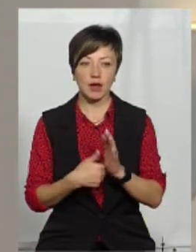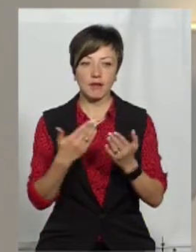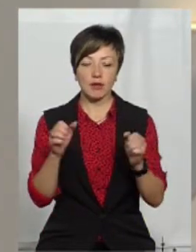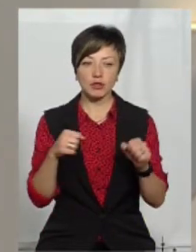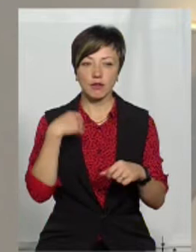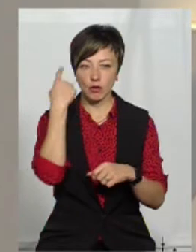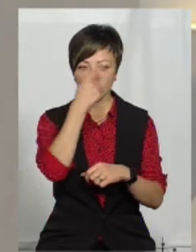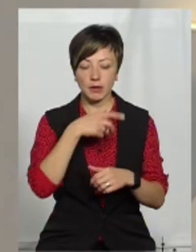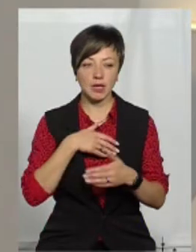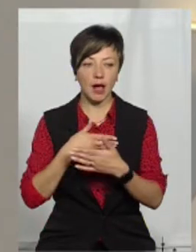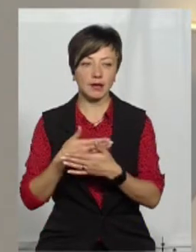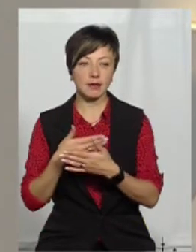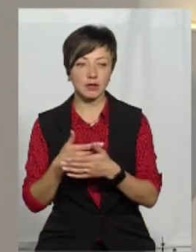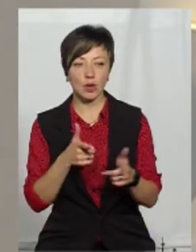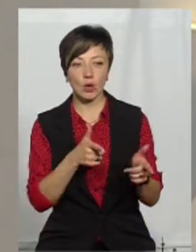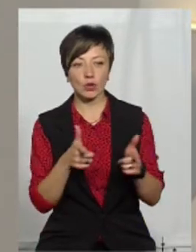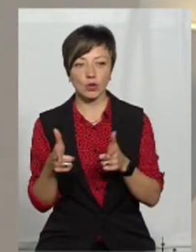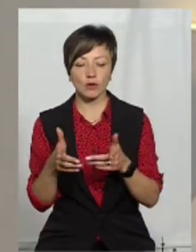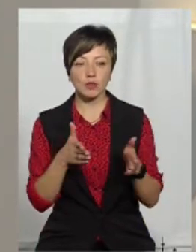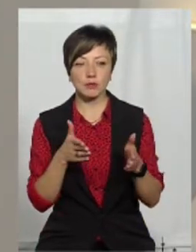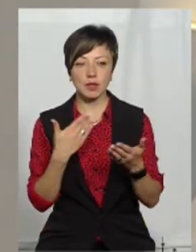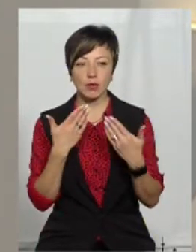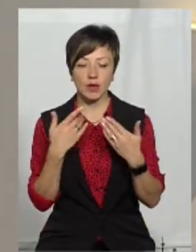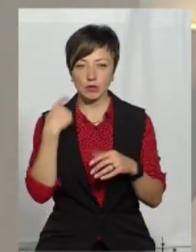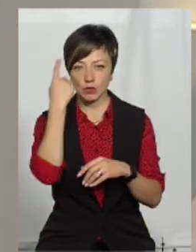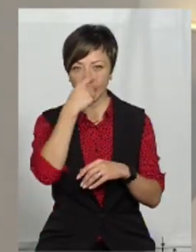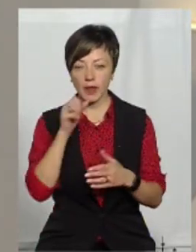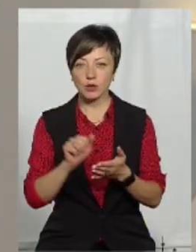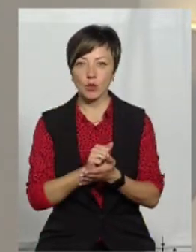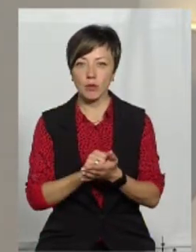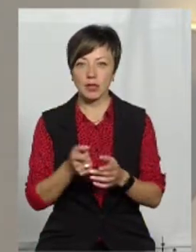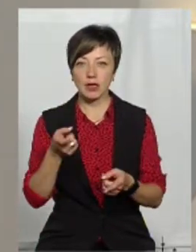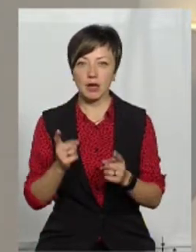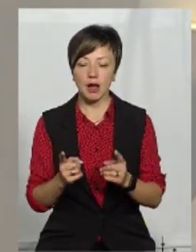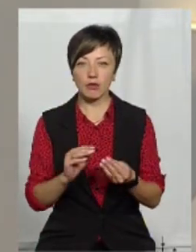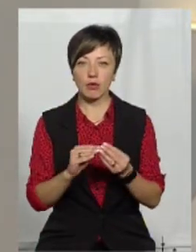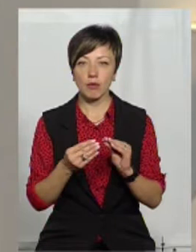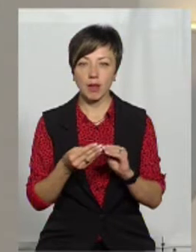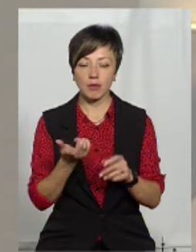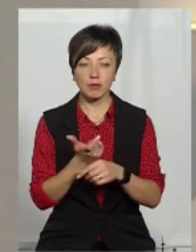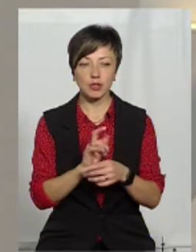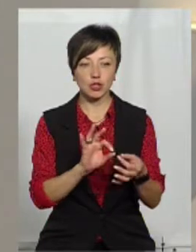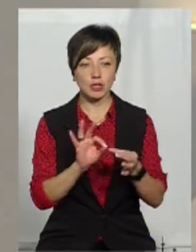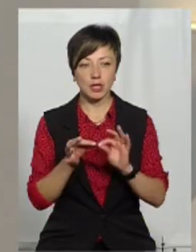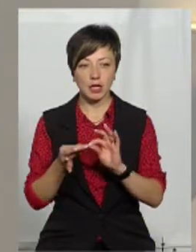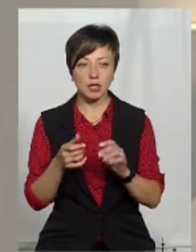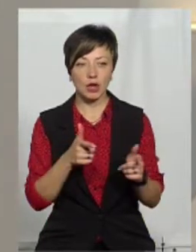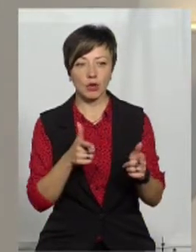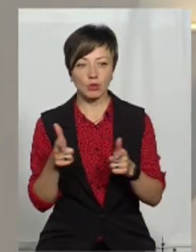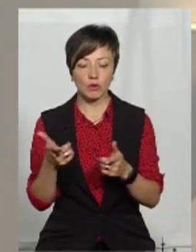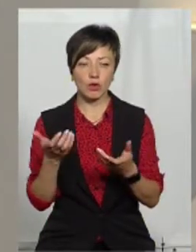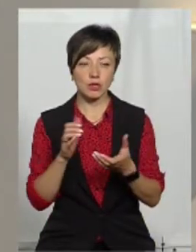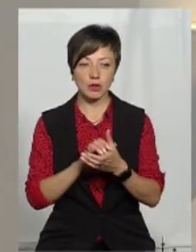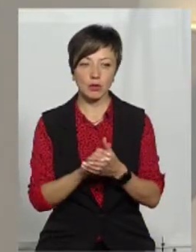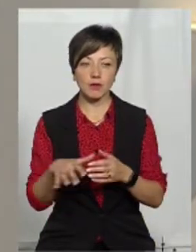можливо, особисто, чи якісь активісти, які готові поспілкуватися особисто з документами, з реальною проблемою більш детальніше, я готовий зазнайомитися